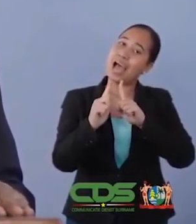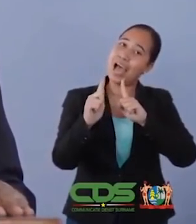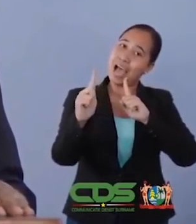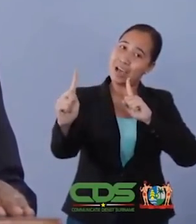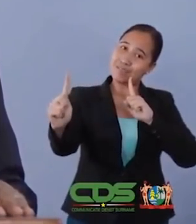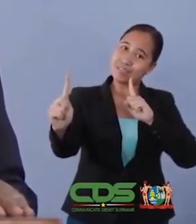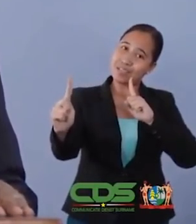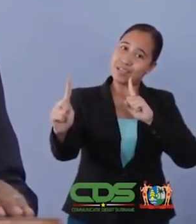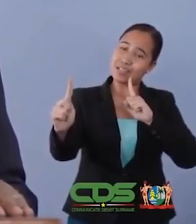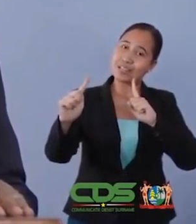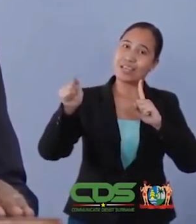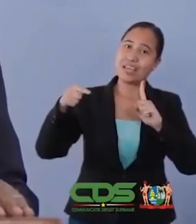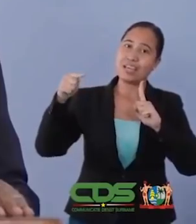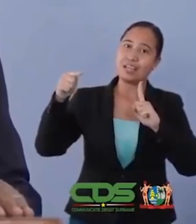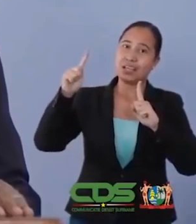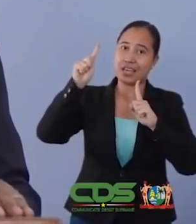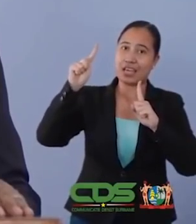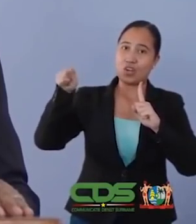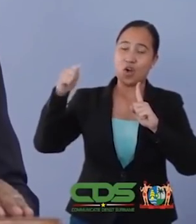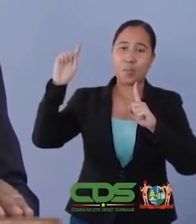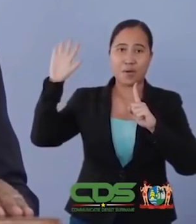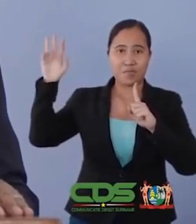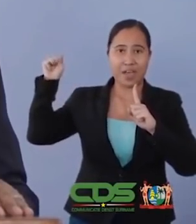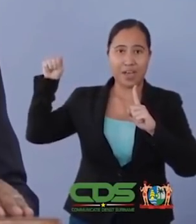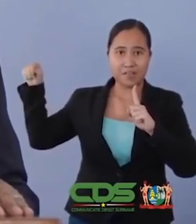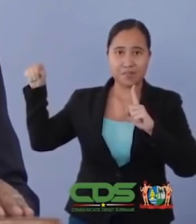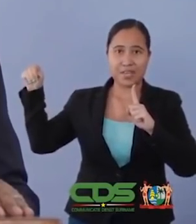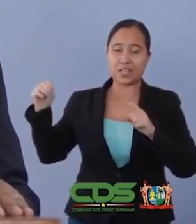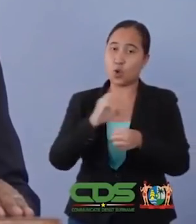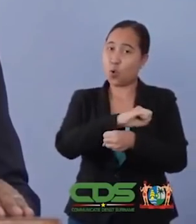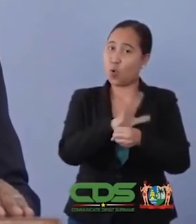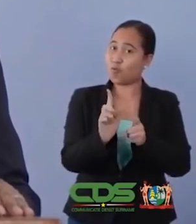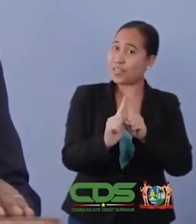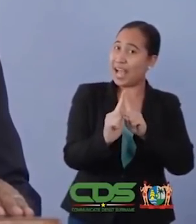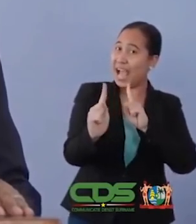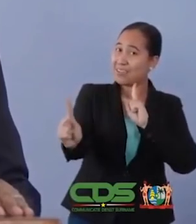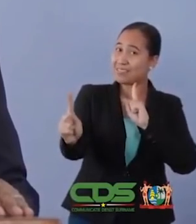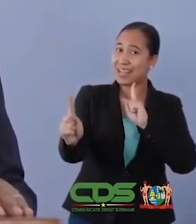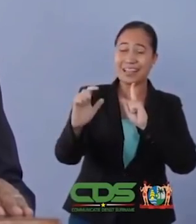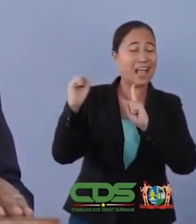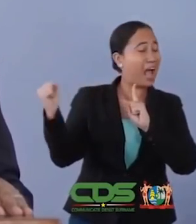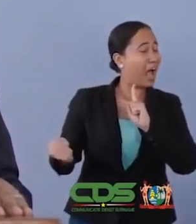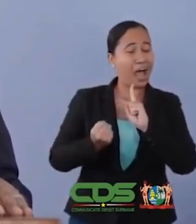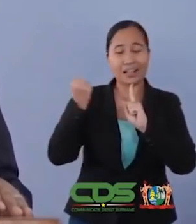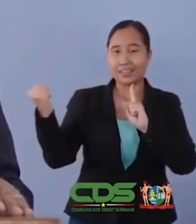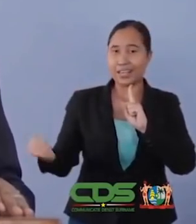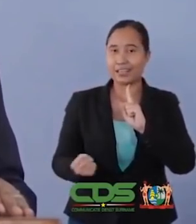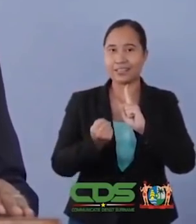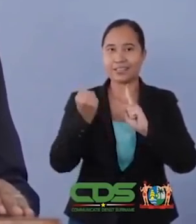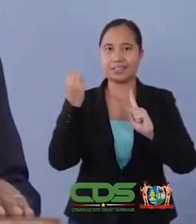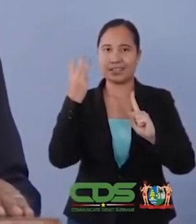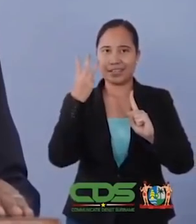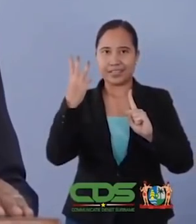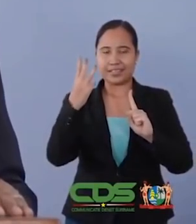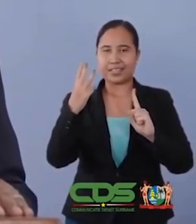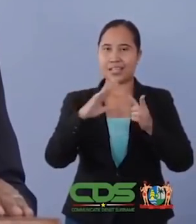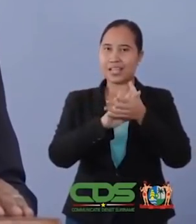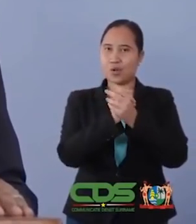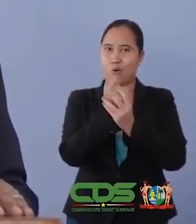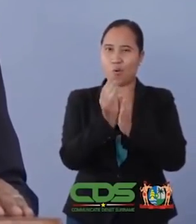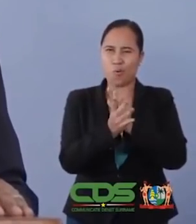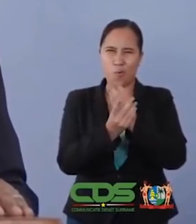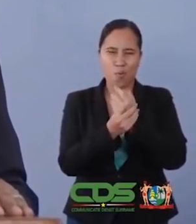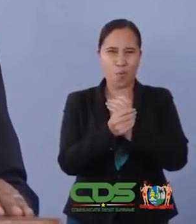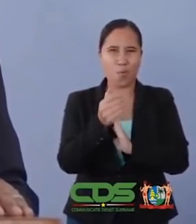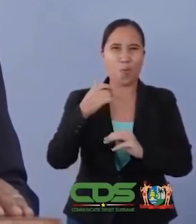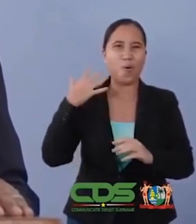de 1,5 meter fysieke afstand, de zogeheten COVID-afstand, altijd in acht. 3. Was